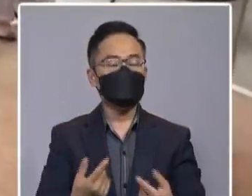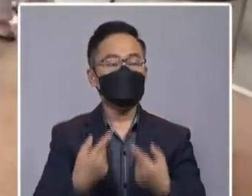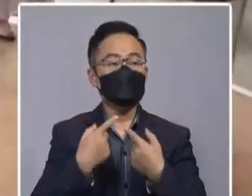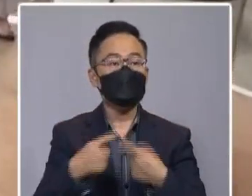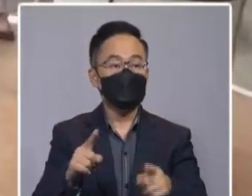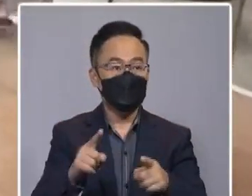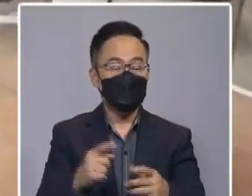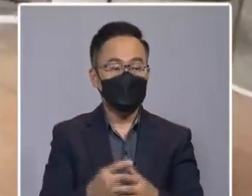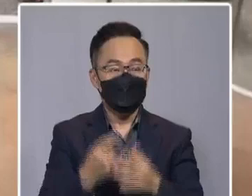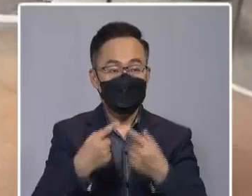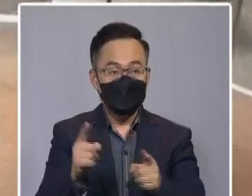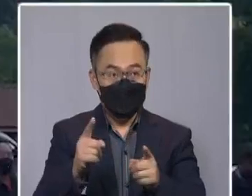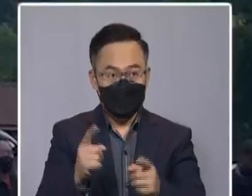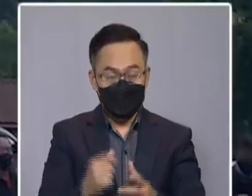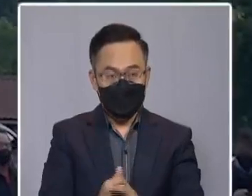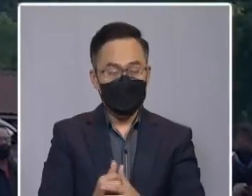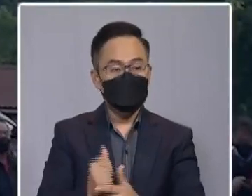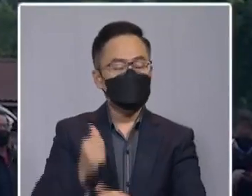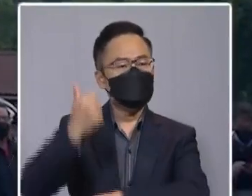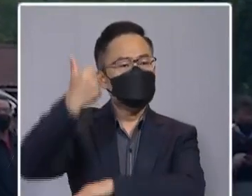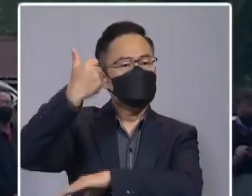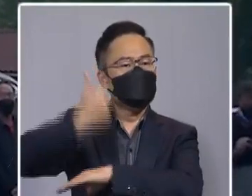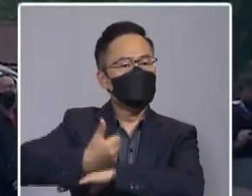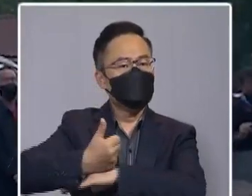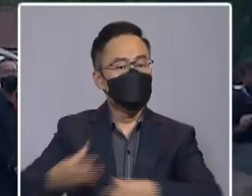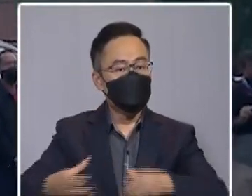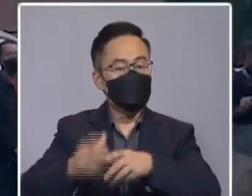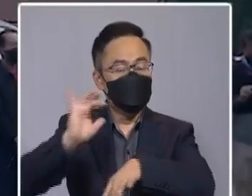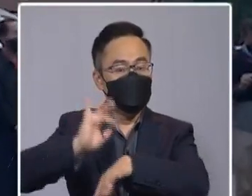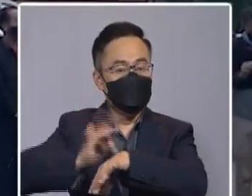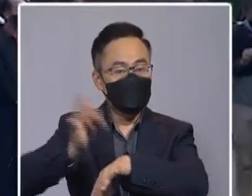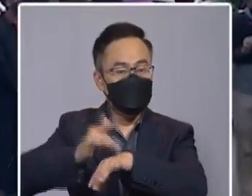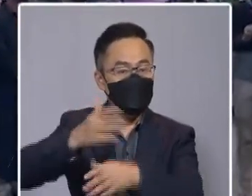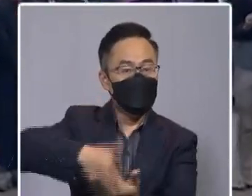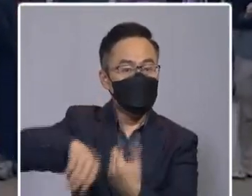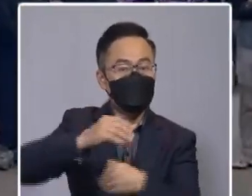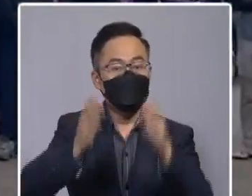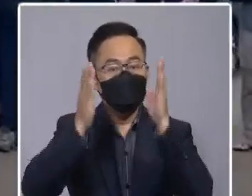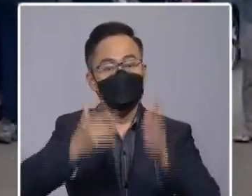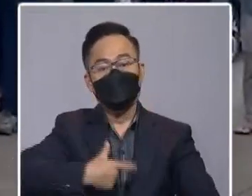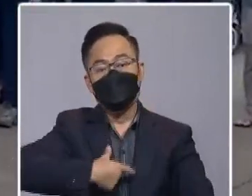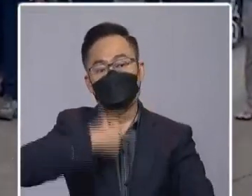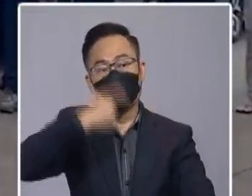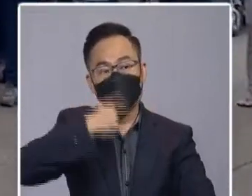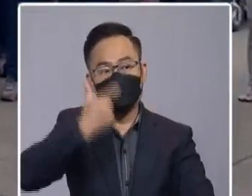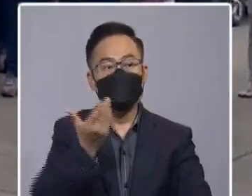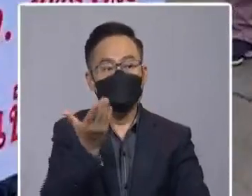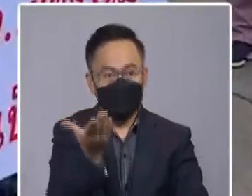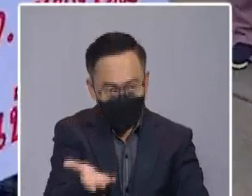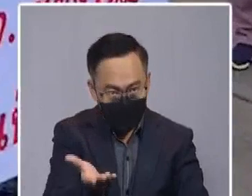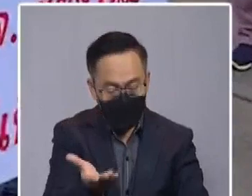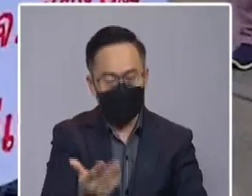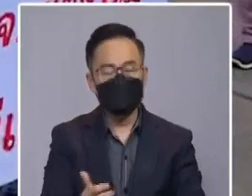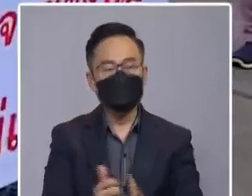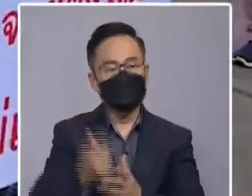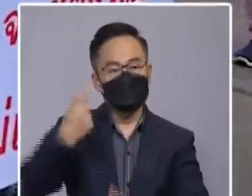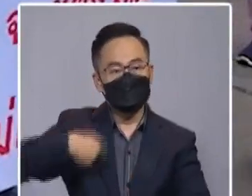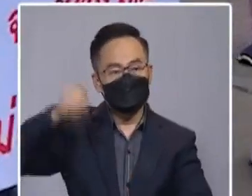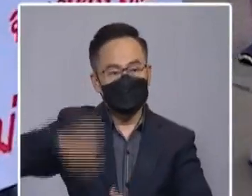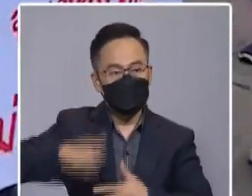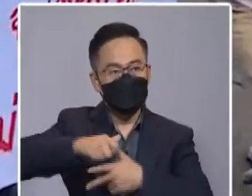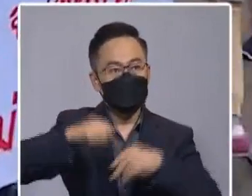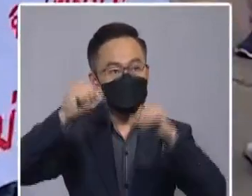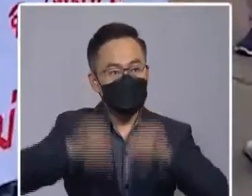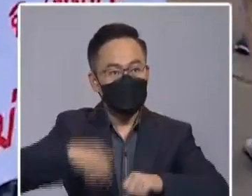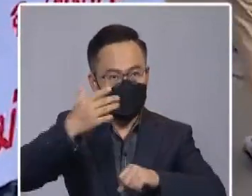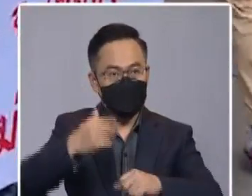นายเมธาพันธ์พุดกฤษฎาภาประธานเครือข่ายสิ่งแวดล้อมม้ง 12หมู่บ้านบอกว่าอยากให้เจ้าหน้าที่รอจนกว่าคดีในศาล